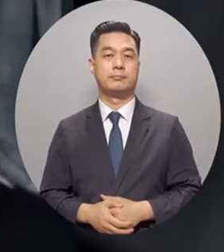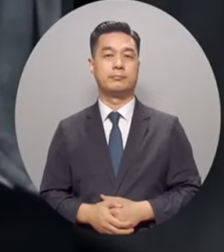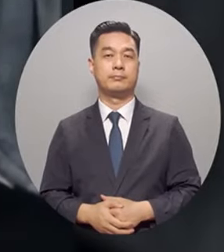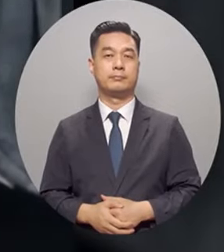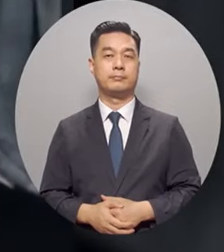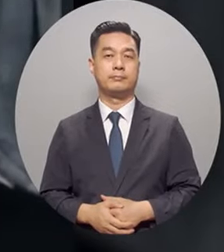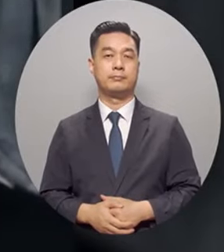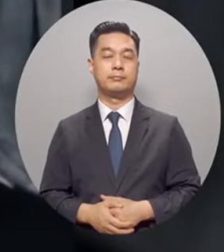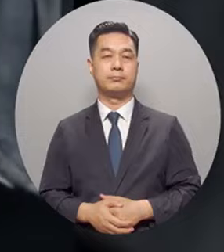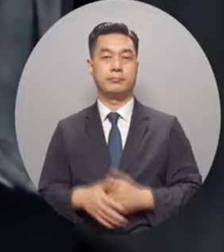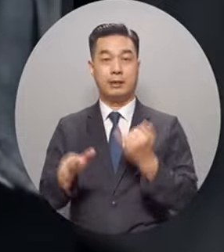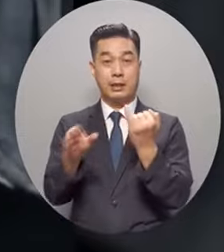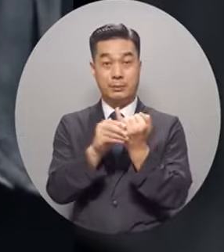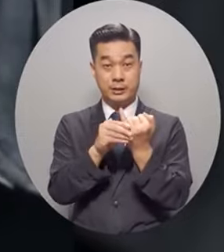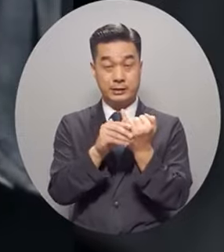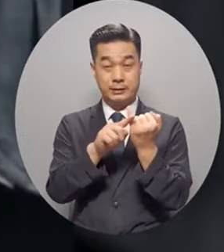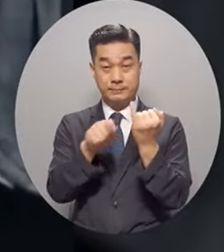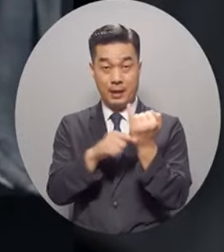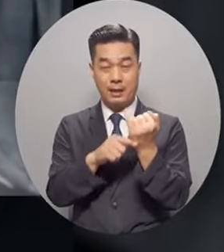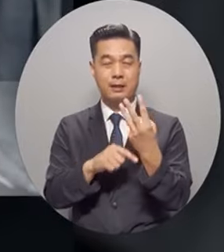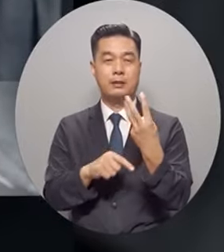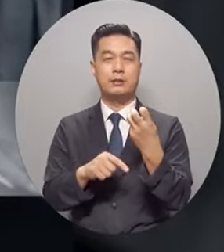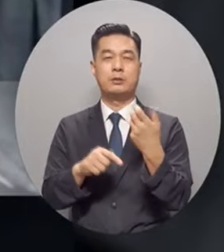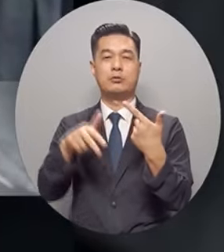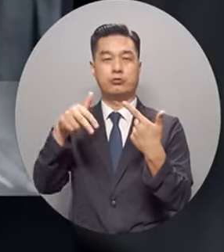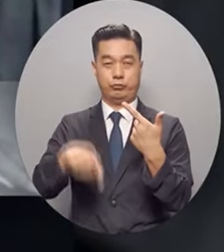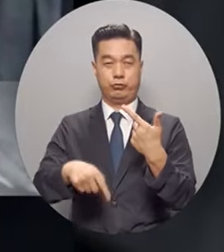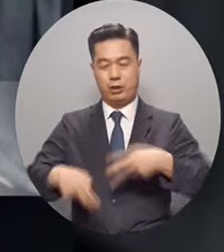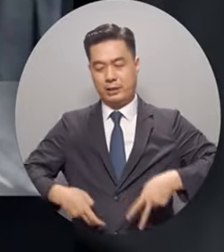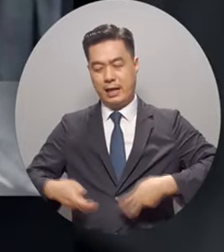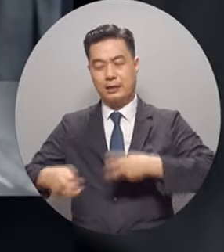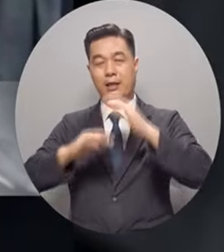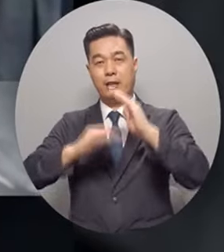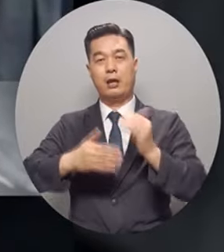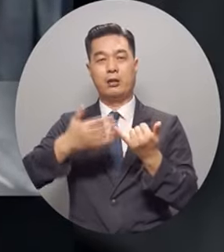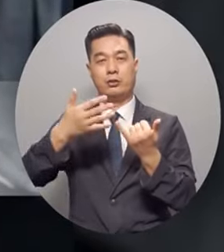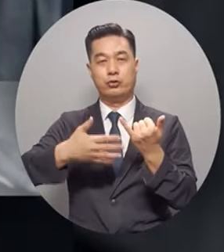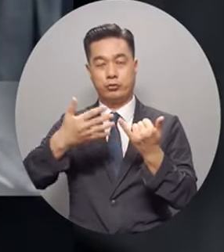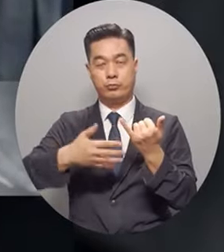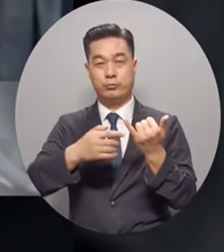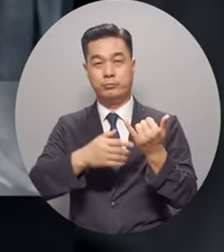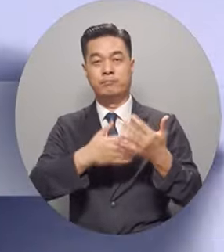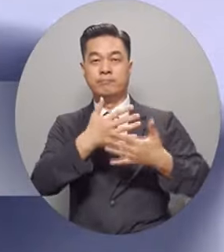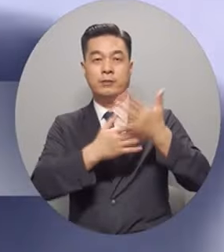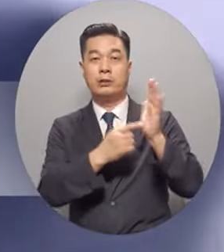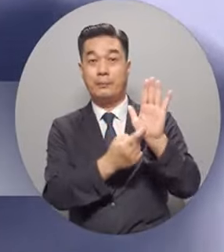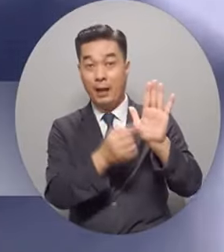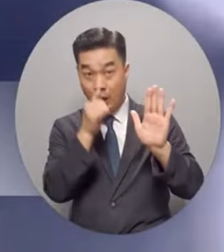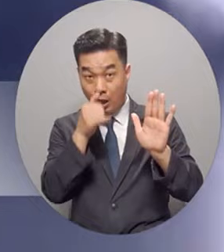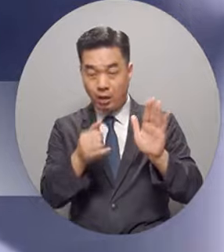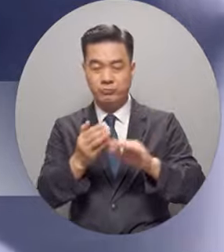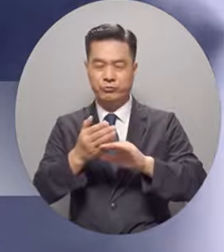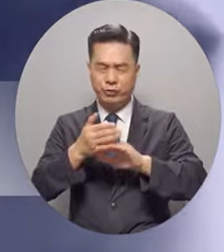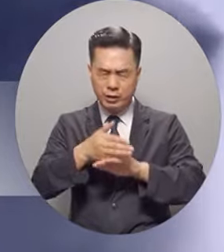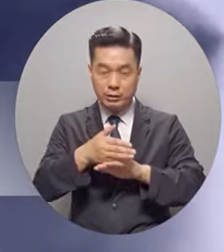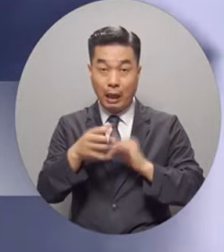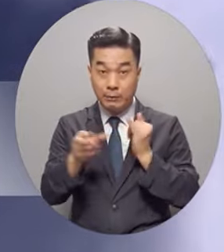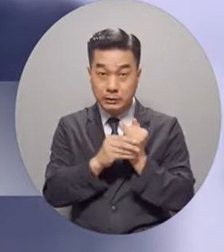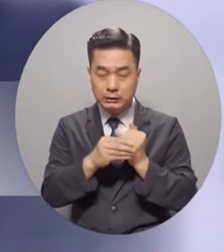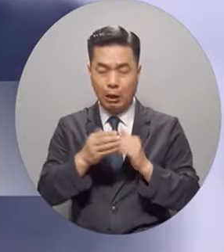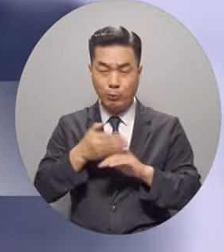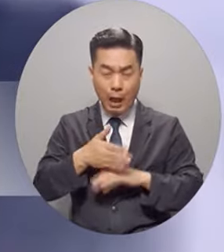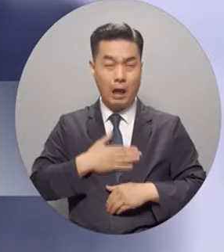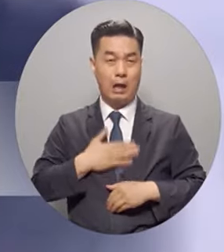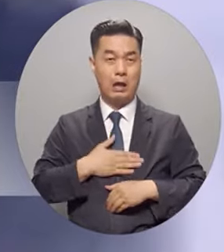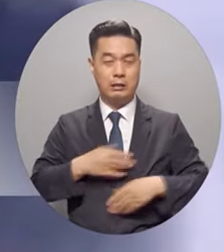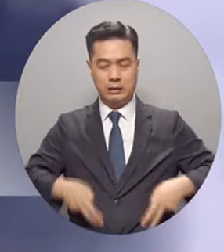임신 36주 차에 낙태를 했다는 내용을 담은 유튜브 영상입니다 뒤늦게 임신 사실을 알게 돼 낙태 수술을